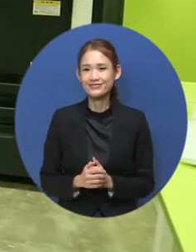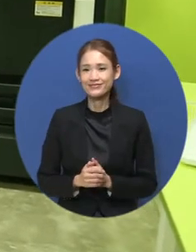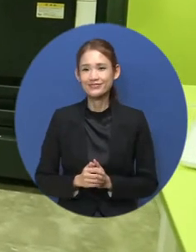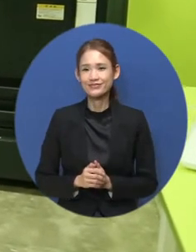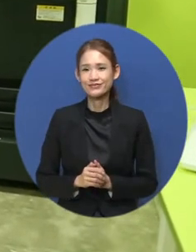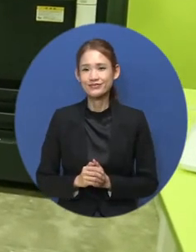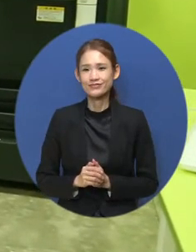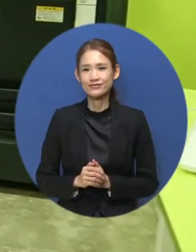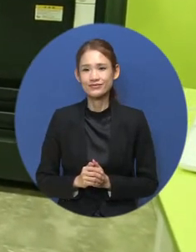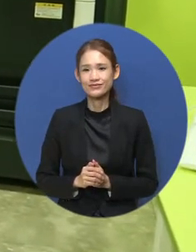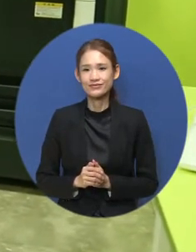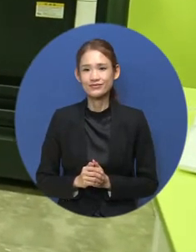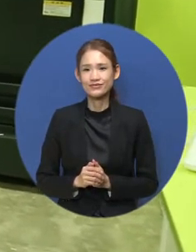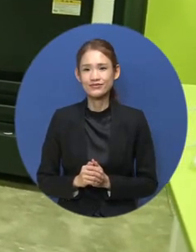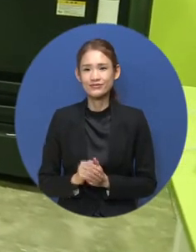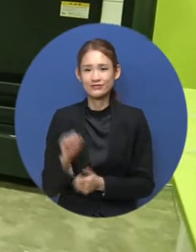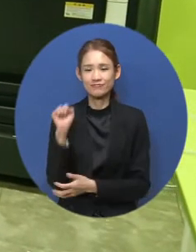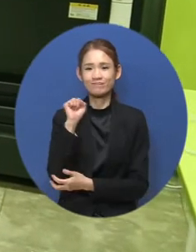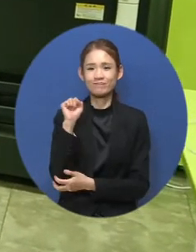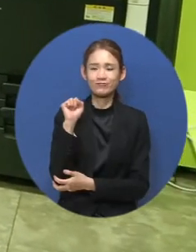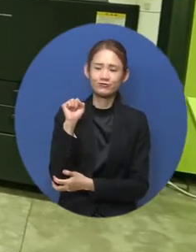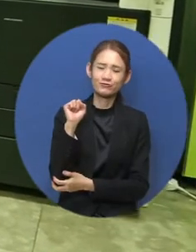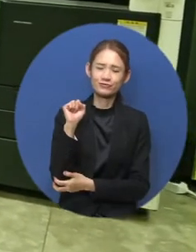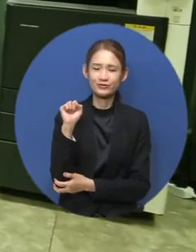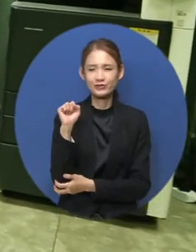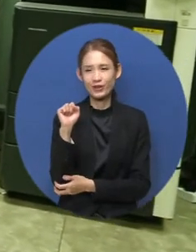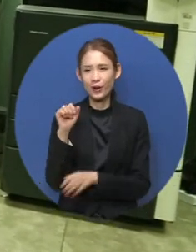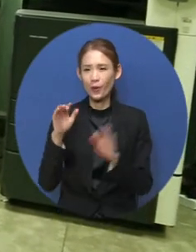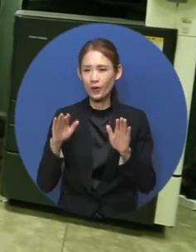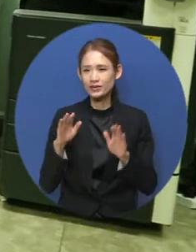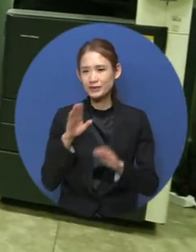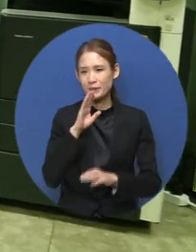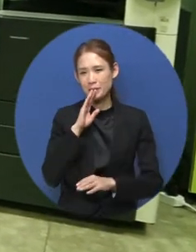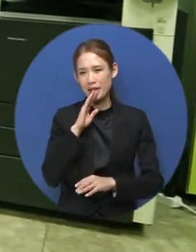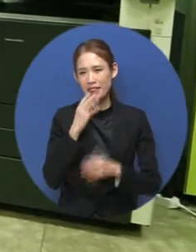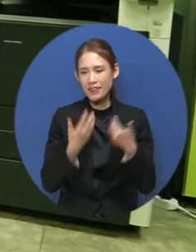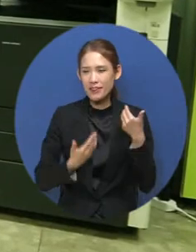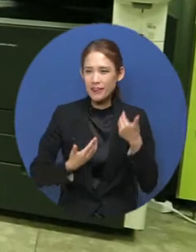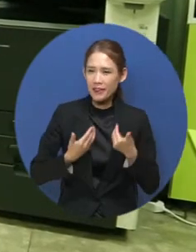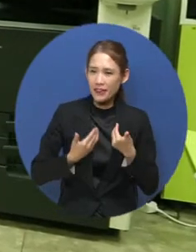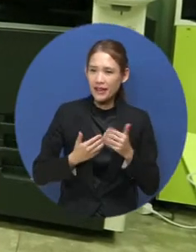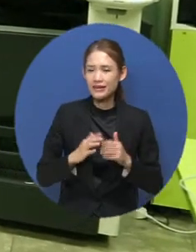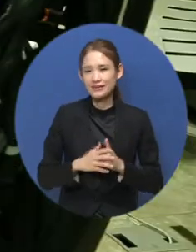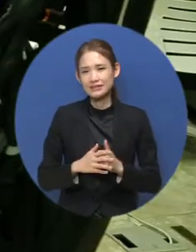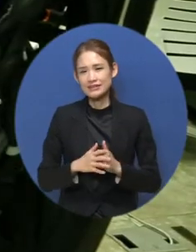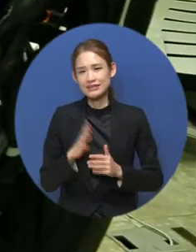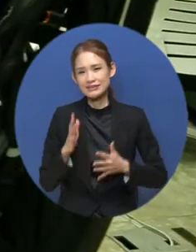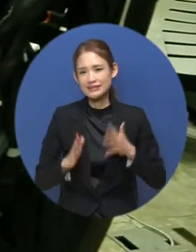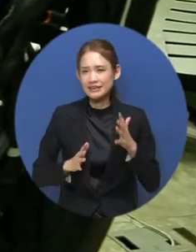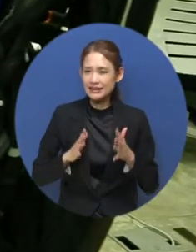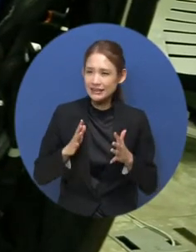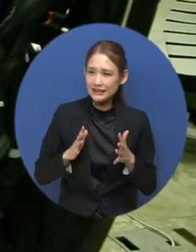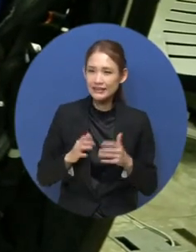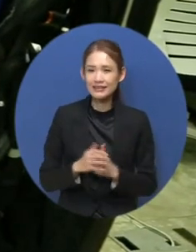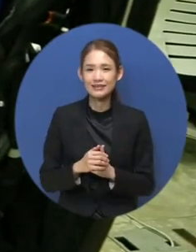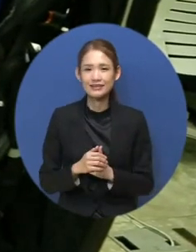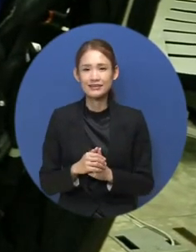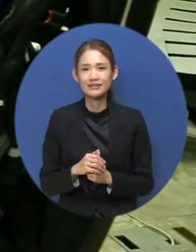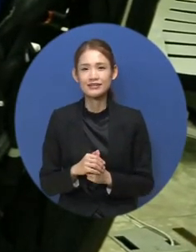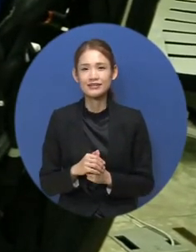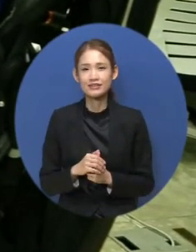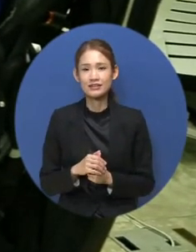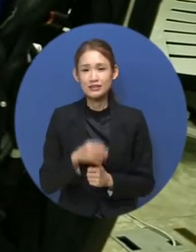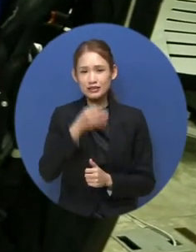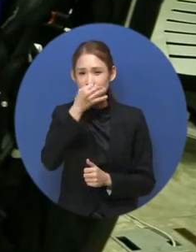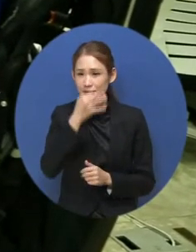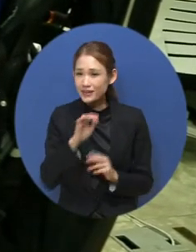아, 내가 운전이 미숙해요? 오늘 정말 미숙해요. 아, 진짜요? 네. 제가 잘 갔죠. 안